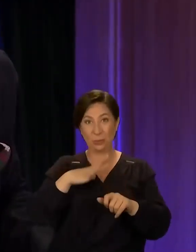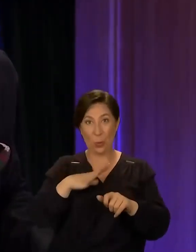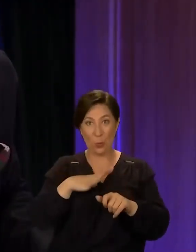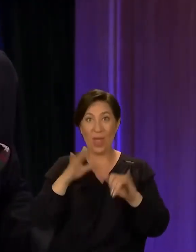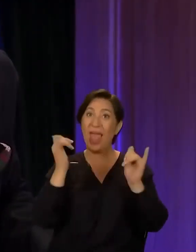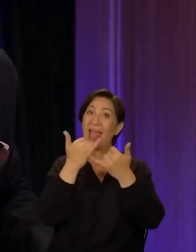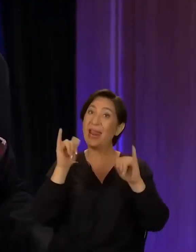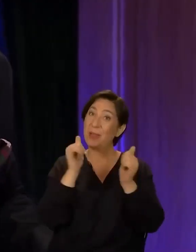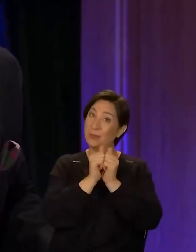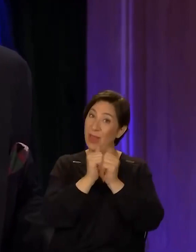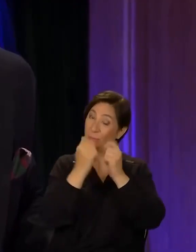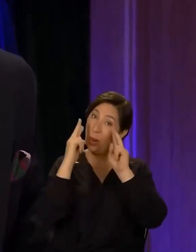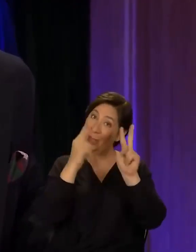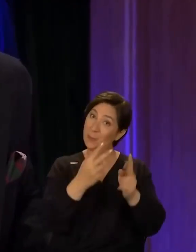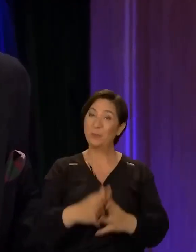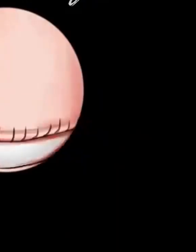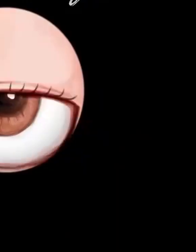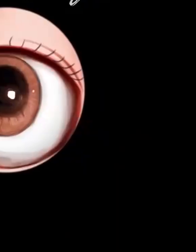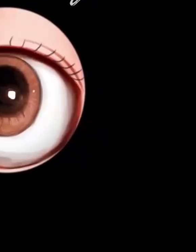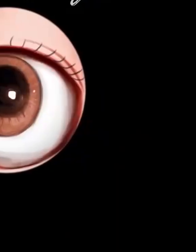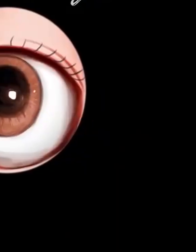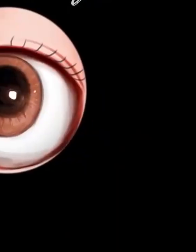Beraber eğlenebiliriz. Görelim.